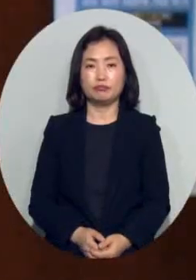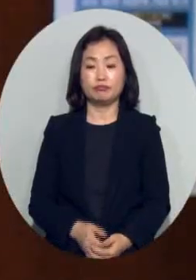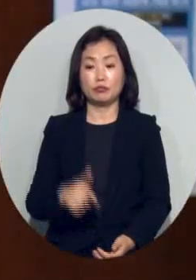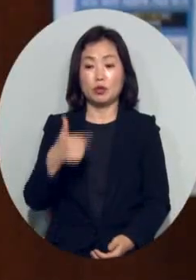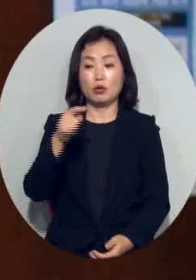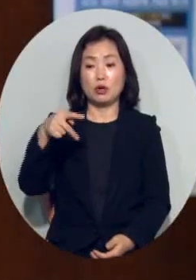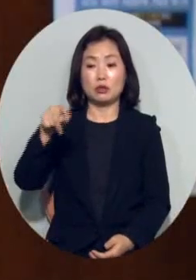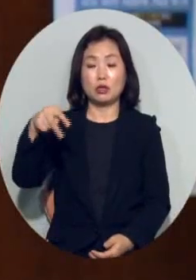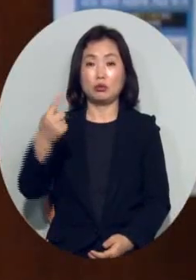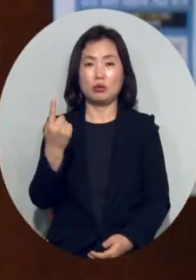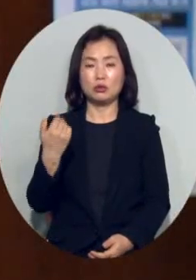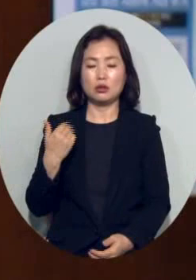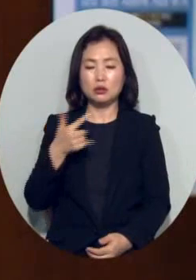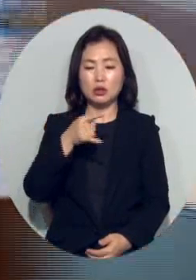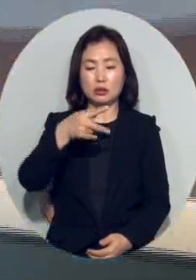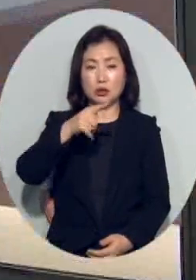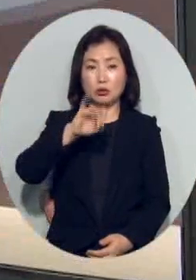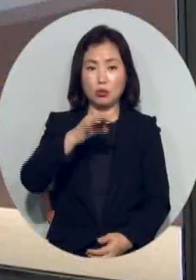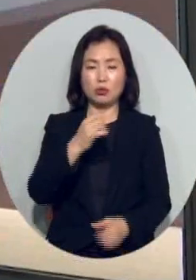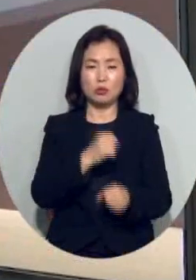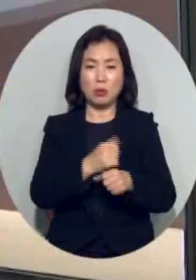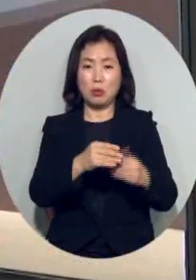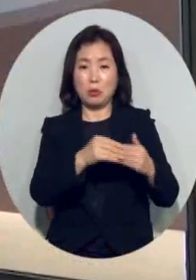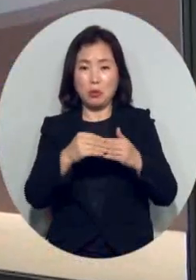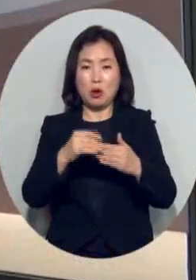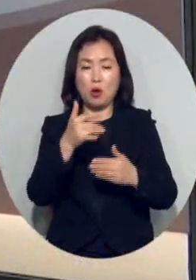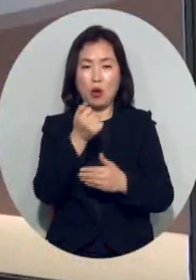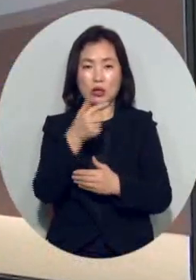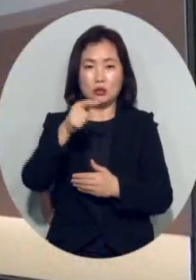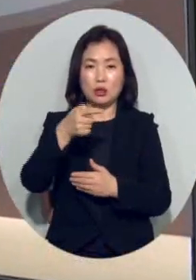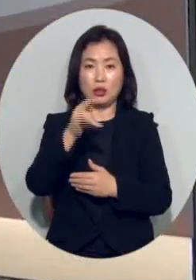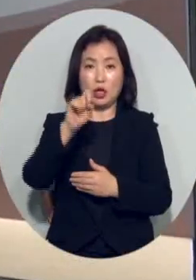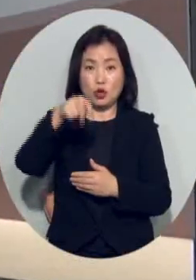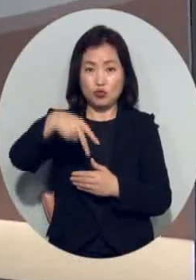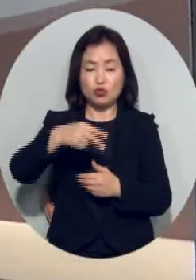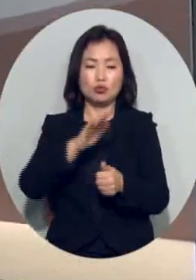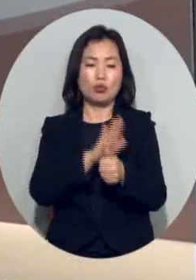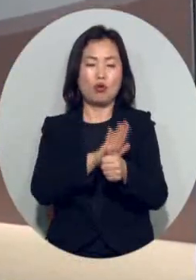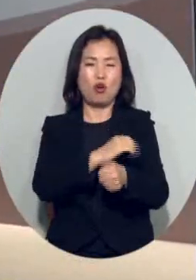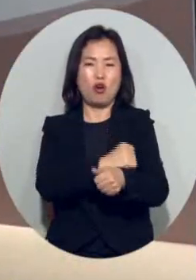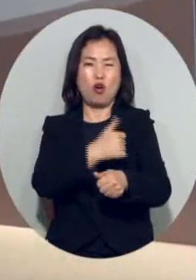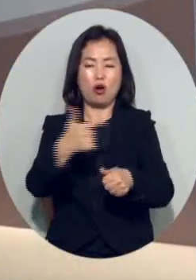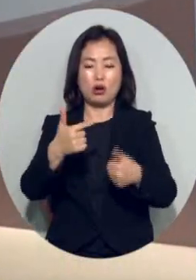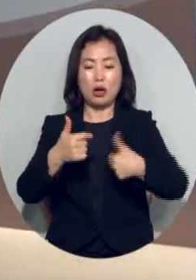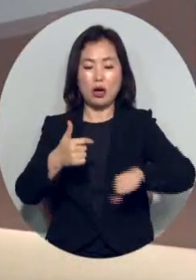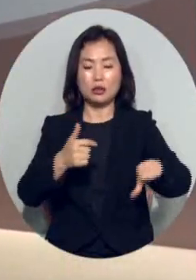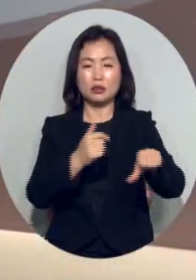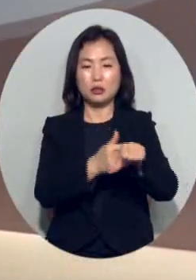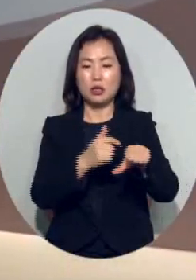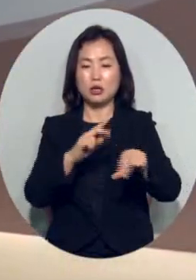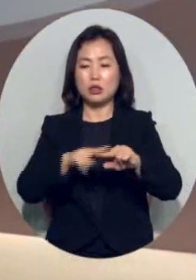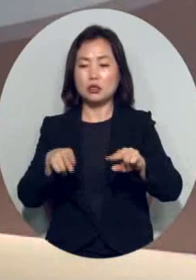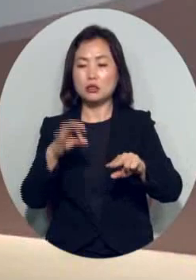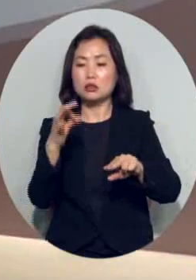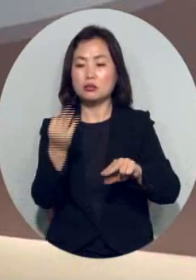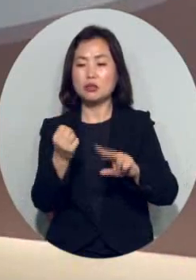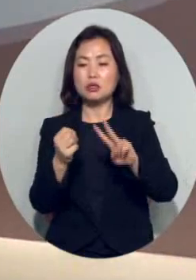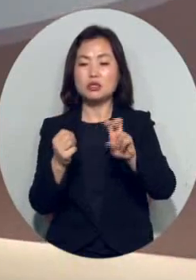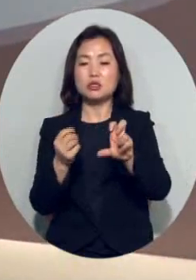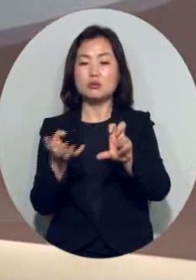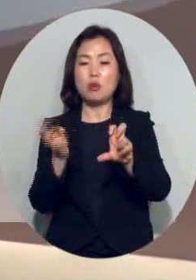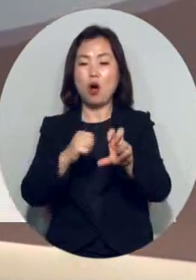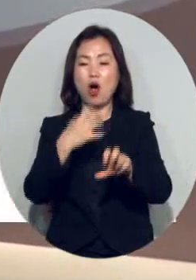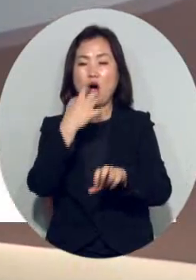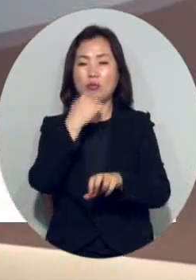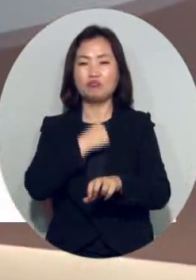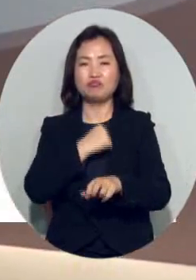박상도 저도 이번엔 대장동 개발 사업을 주도한 가천대 유에 도움을 주는 대가로 아들을 통해 퇴직금 등의 명목으로 이 15분